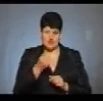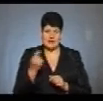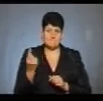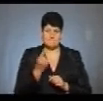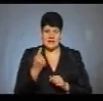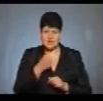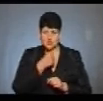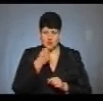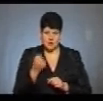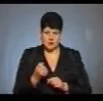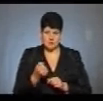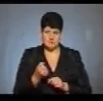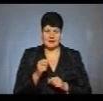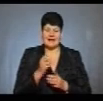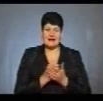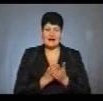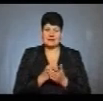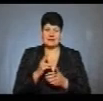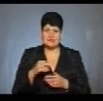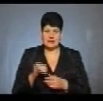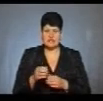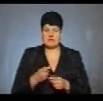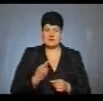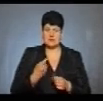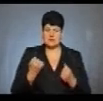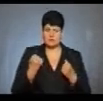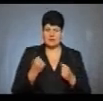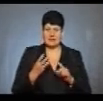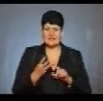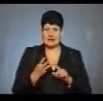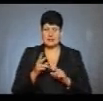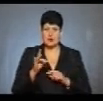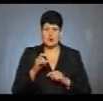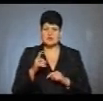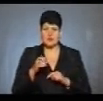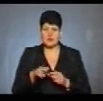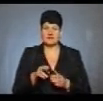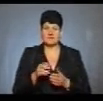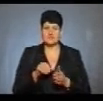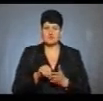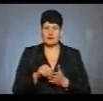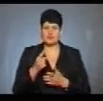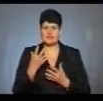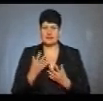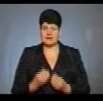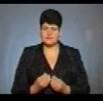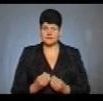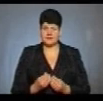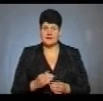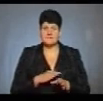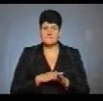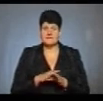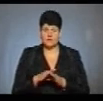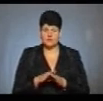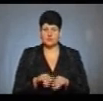перший дорослий, кандидати і майстри спорту. Третій розряд у нас виступає один день. Виконують